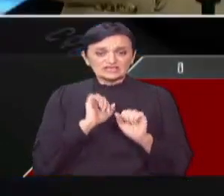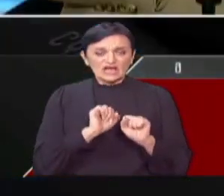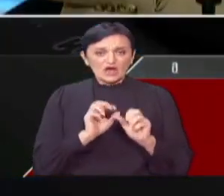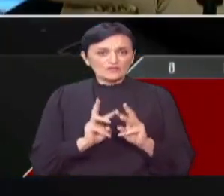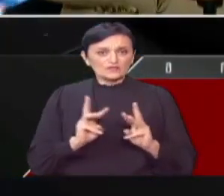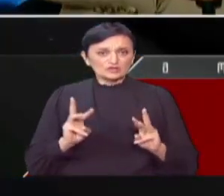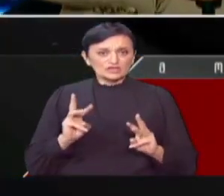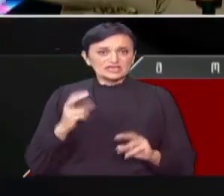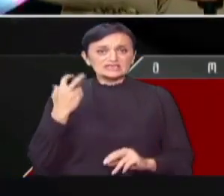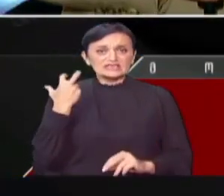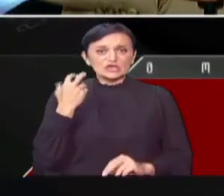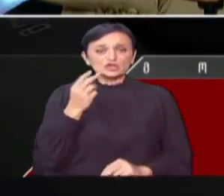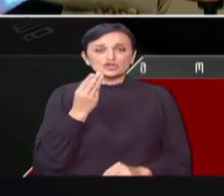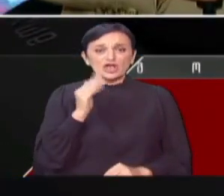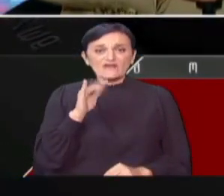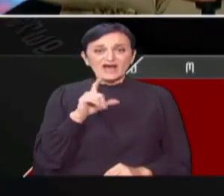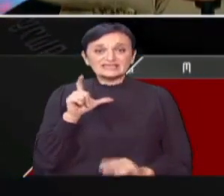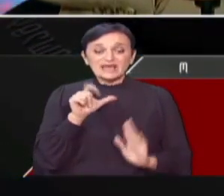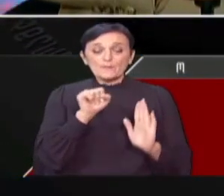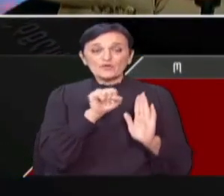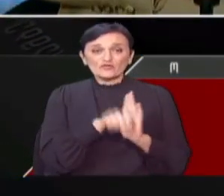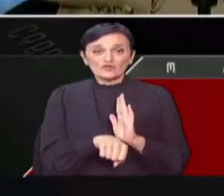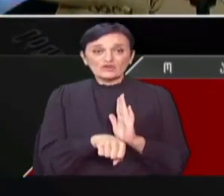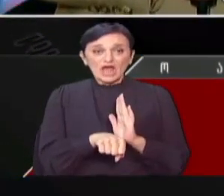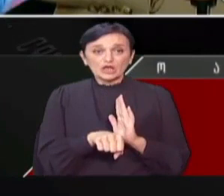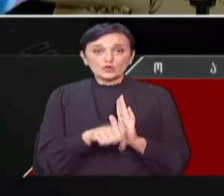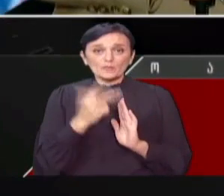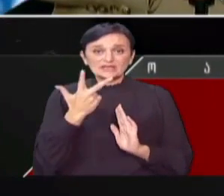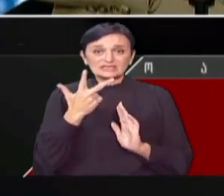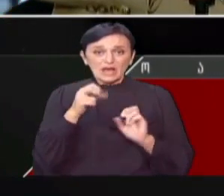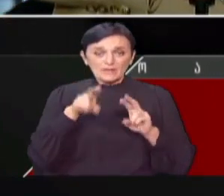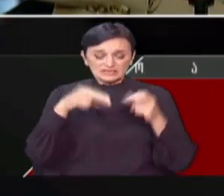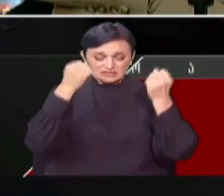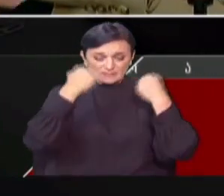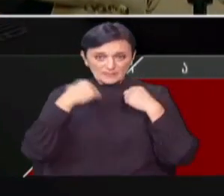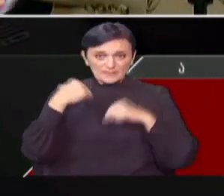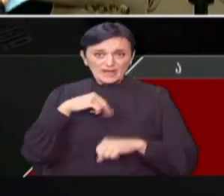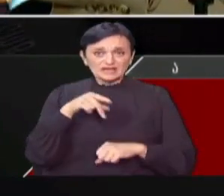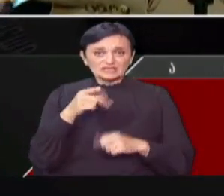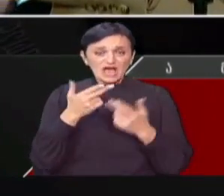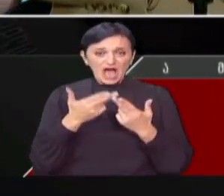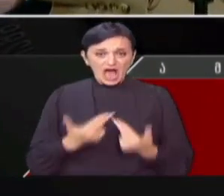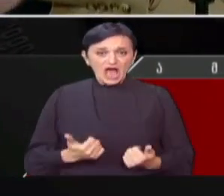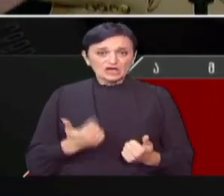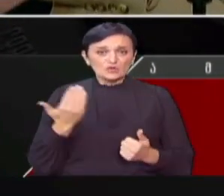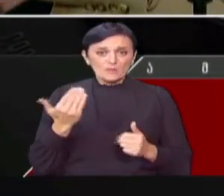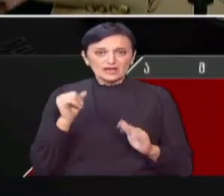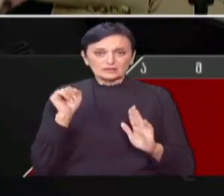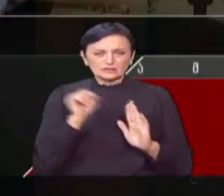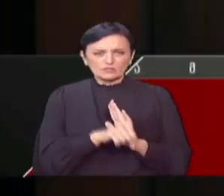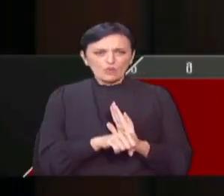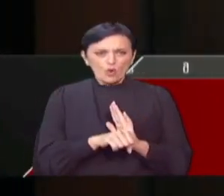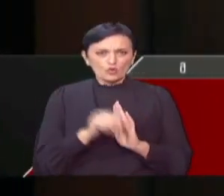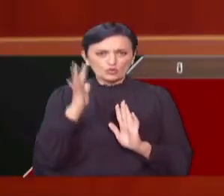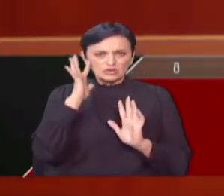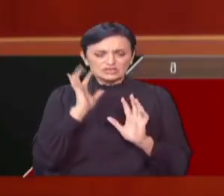ministros, seržant, isroin, șavadzis, mkuleloba, samas petrazmel ma iară, iară si isrom mat mokles,